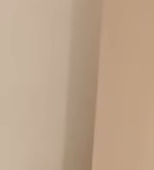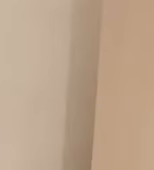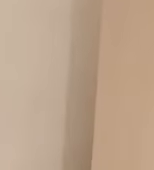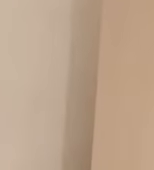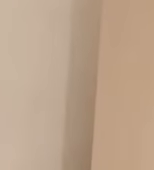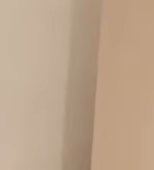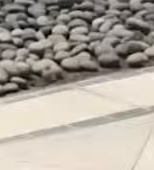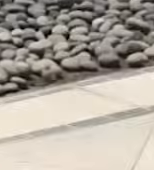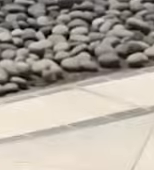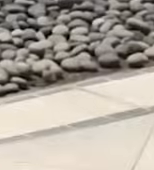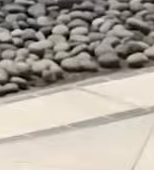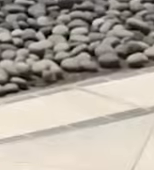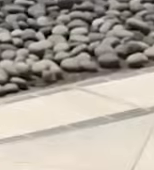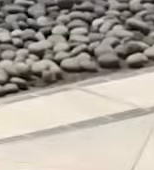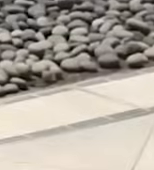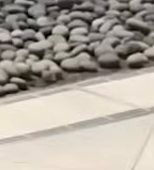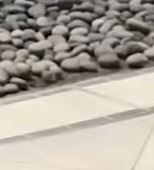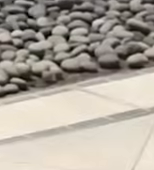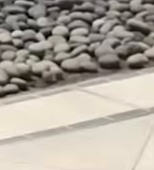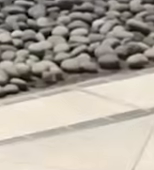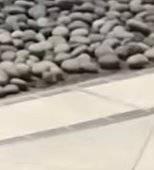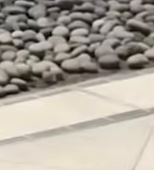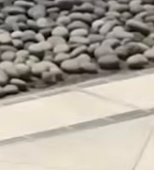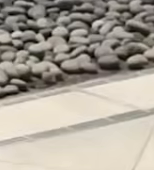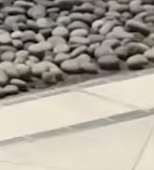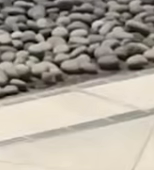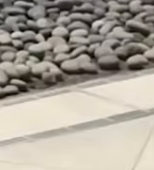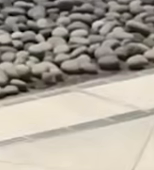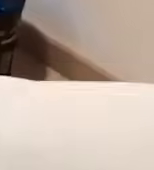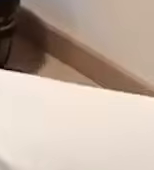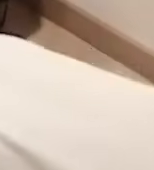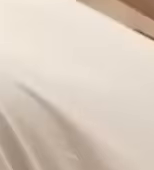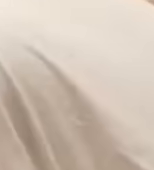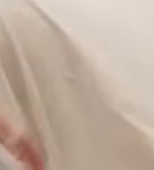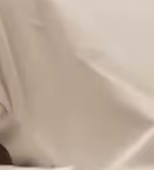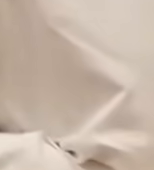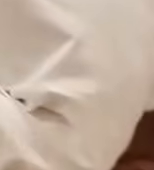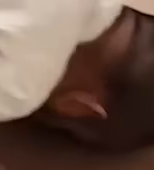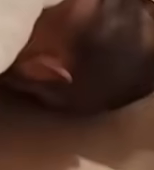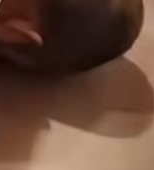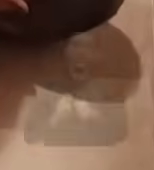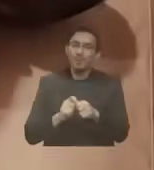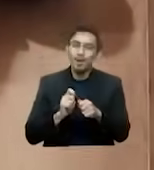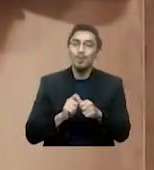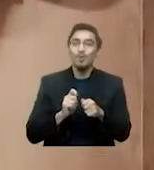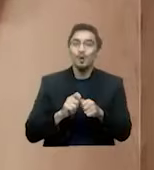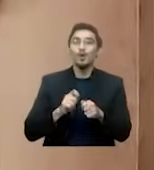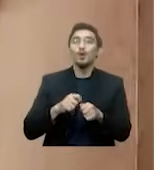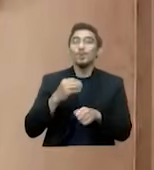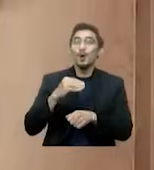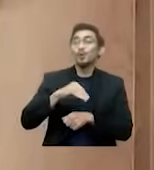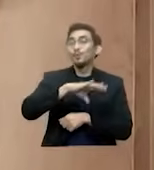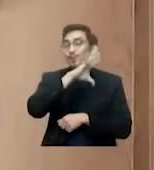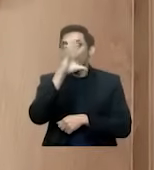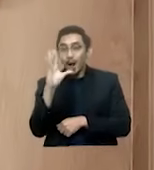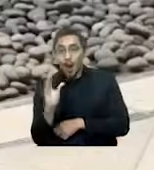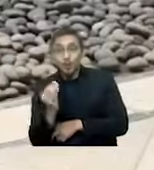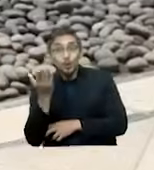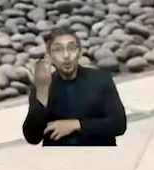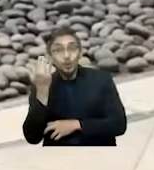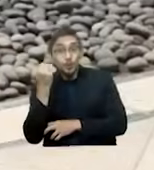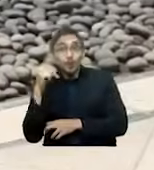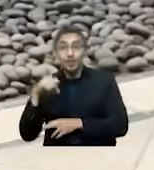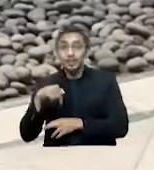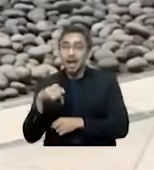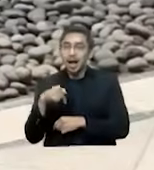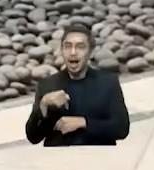sama teman-teman. Kalau dulu memang fokus di produksi sampai malam di produksi, nah sekarang alhamdulillah bisa sholat tarawihnya rajin gitu karena sudah